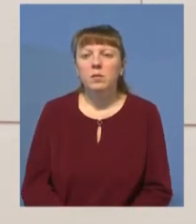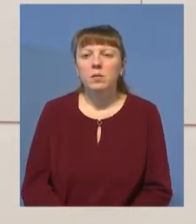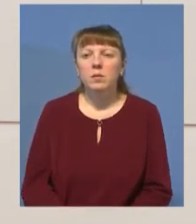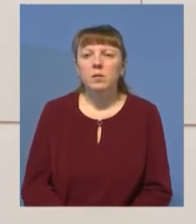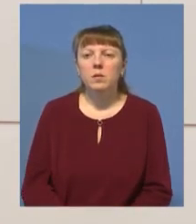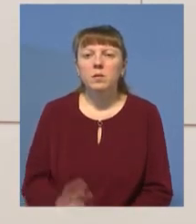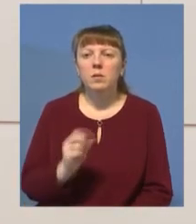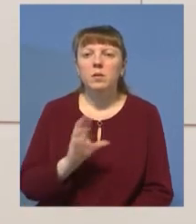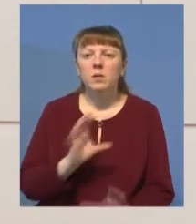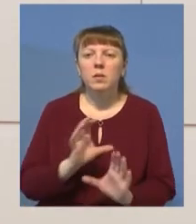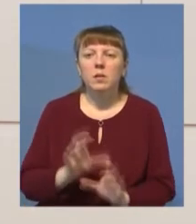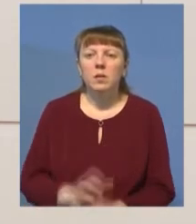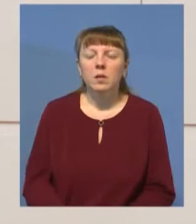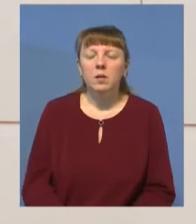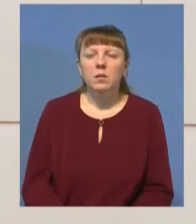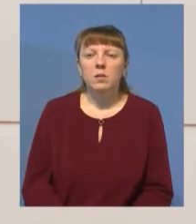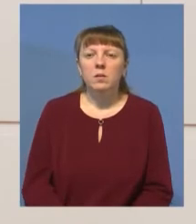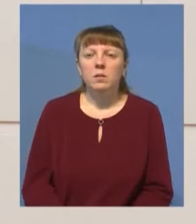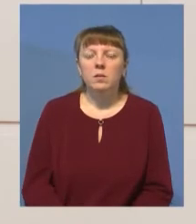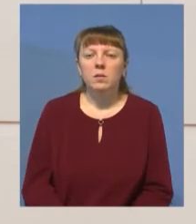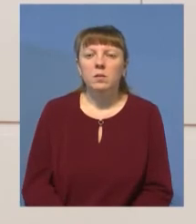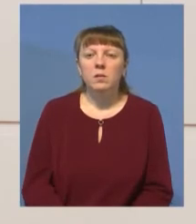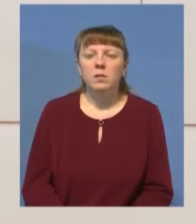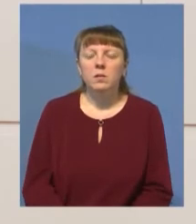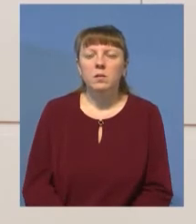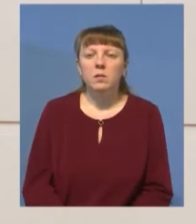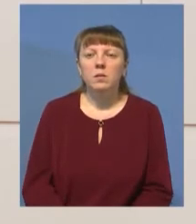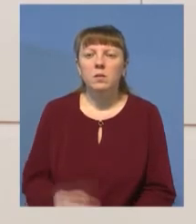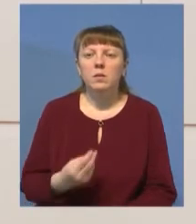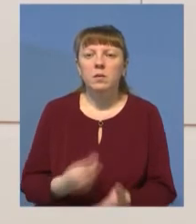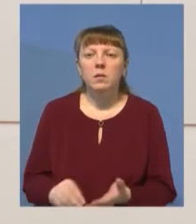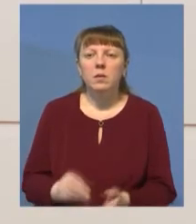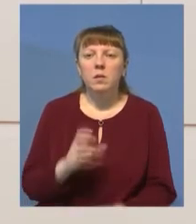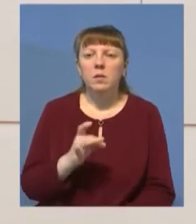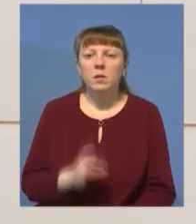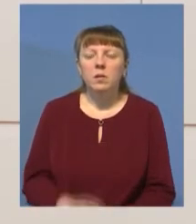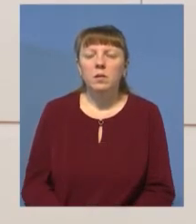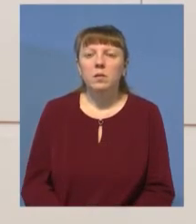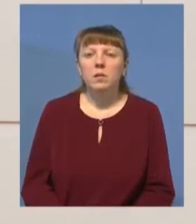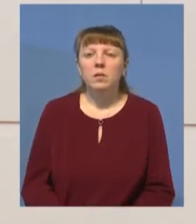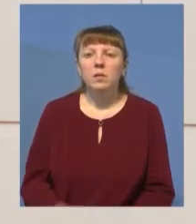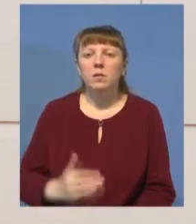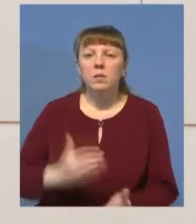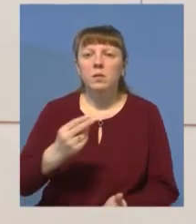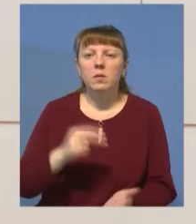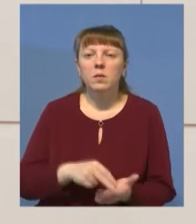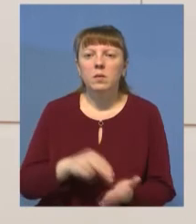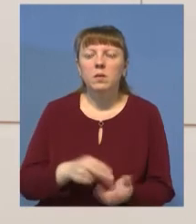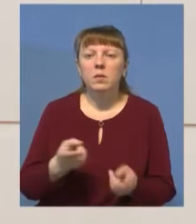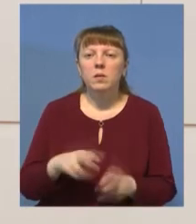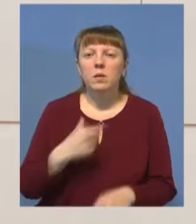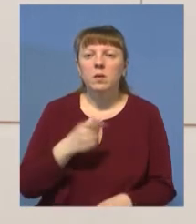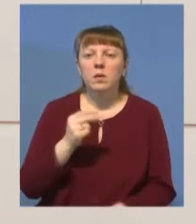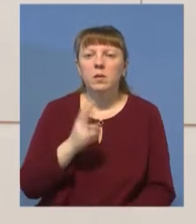как за ним ухаживать. В случае, если приобретается, конечно, товар с высокой ценой, все-таки оставлять при